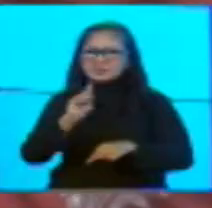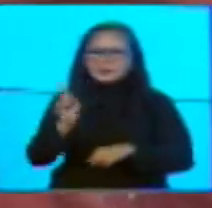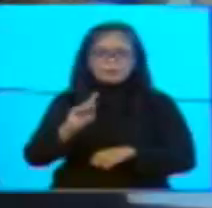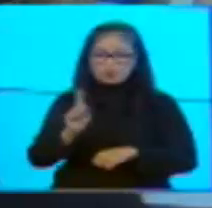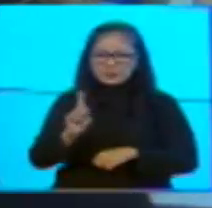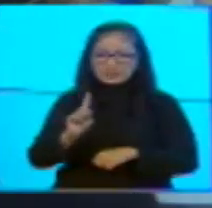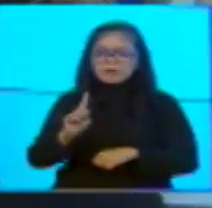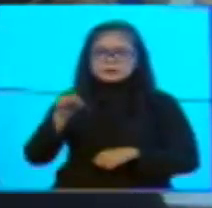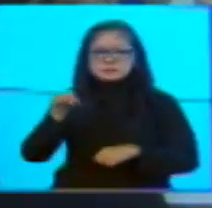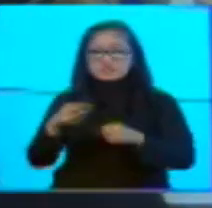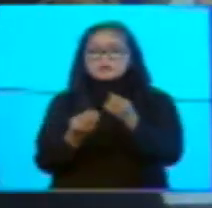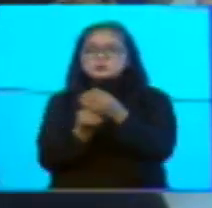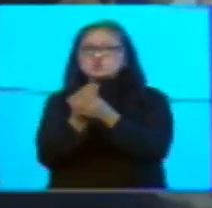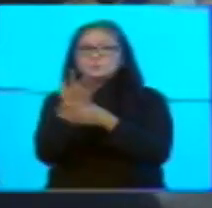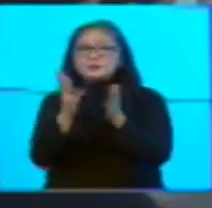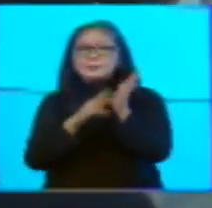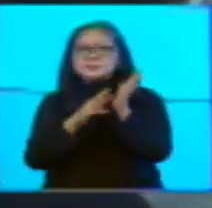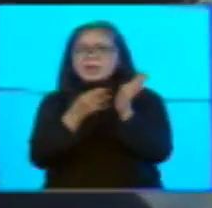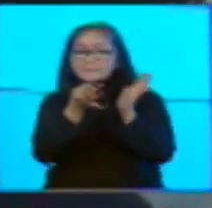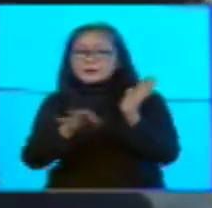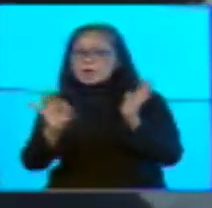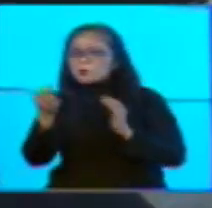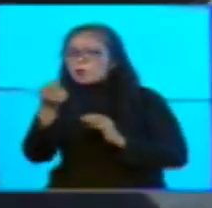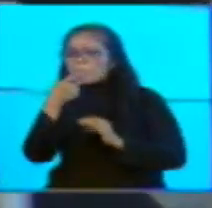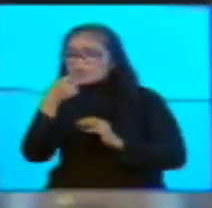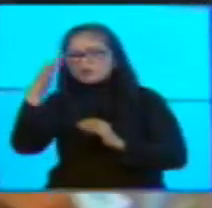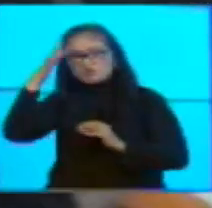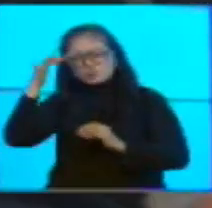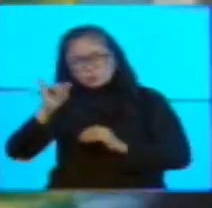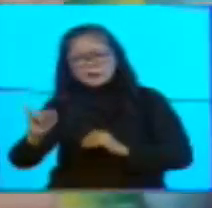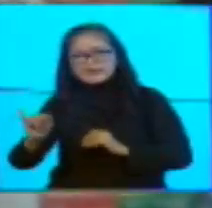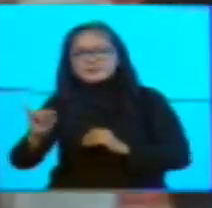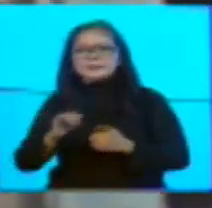kelangkaan obat. Dari Jakarta, Tim Liputan melaporkan.